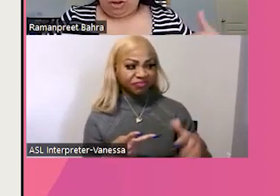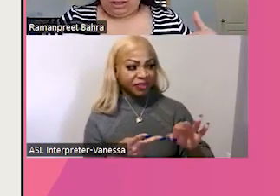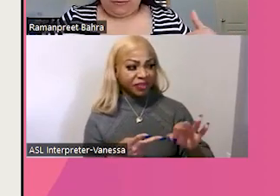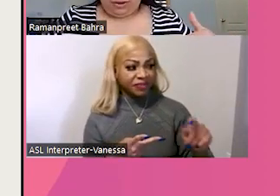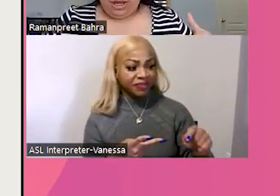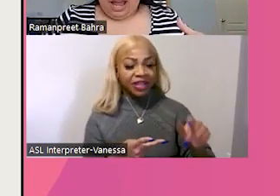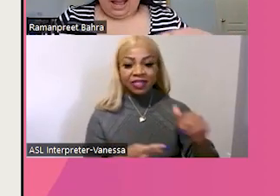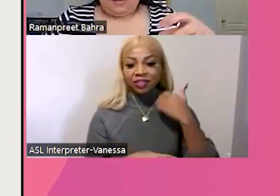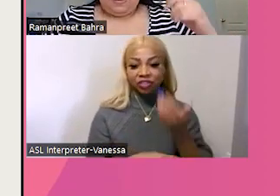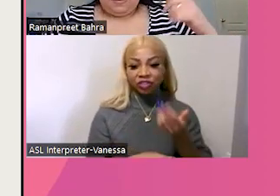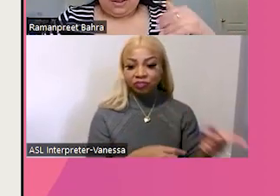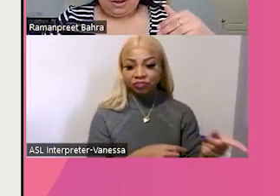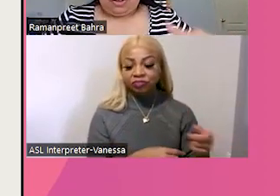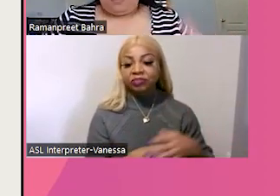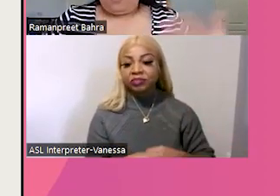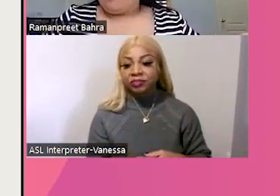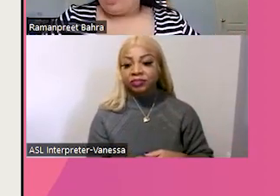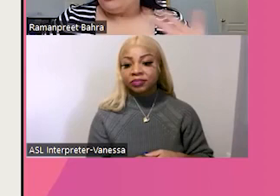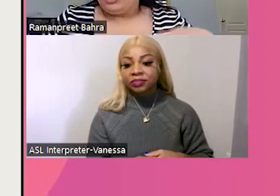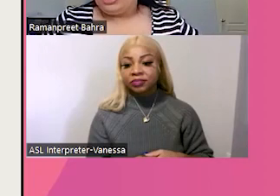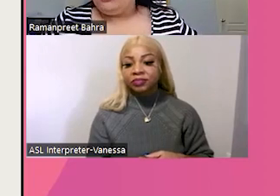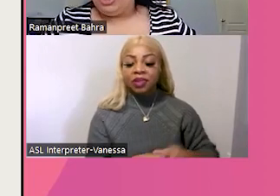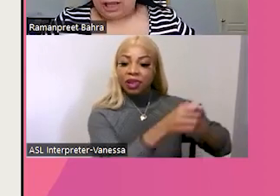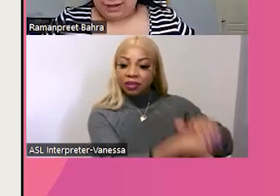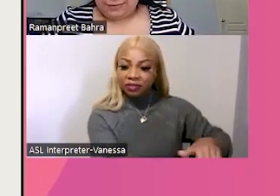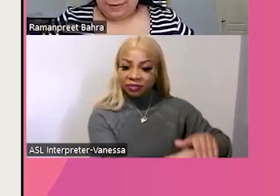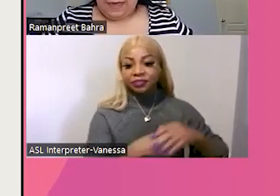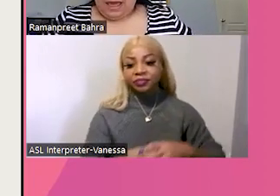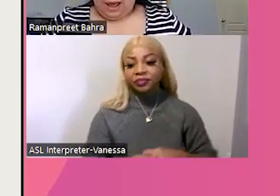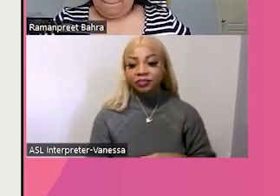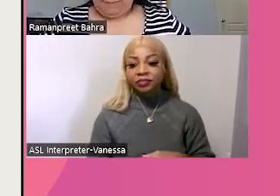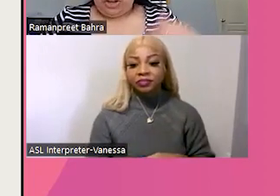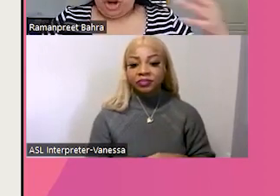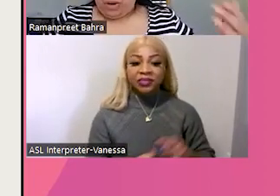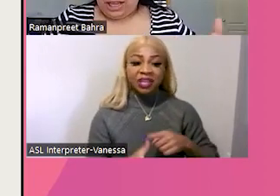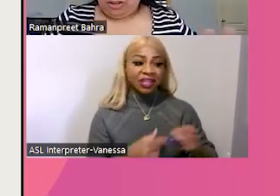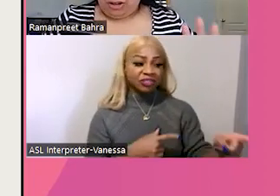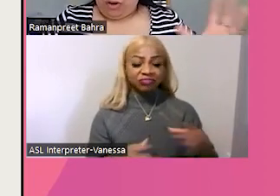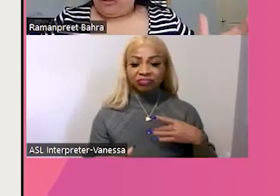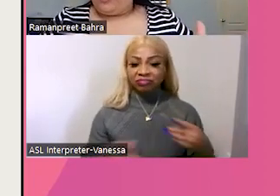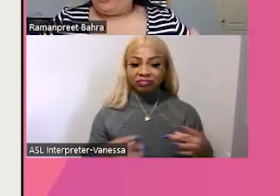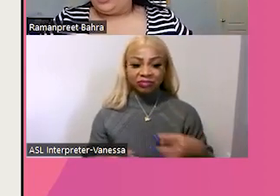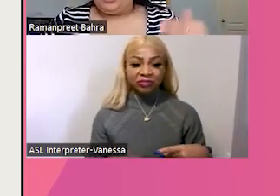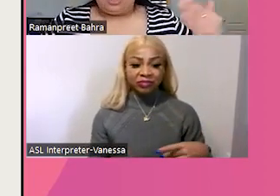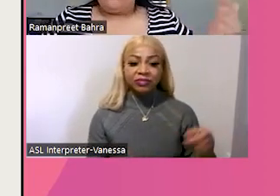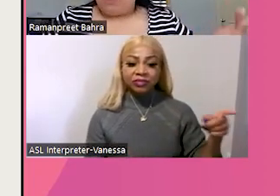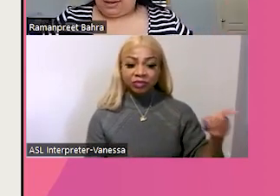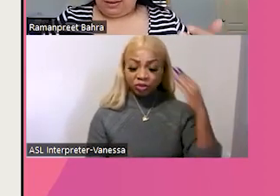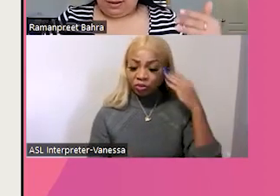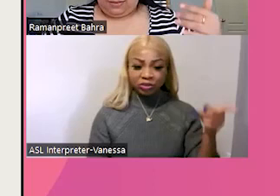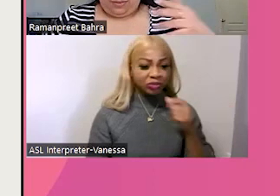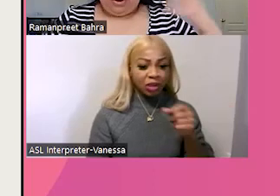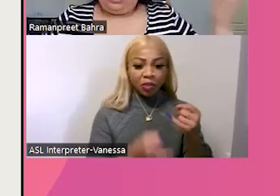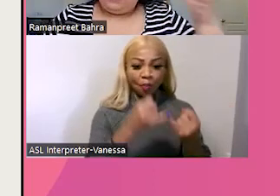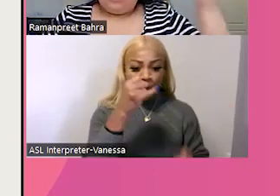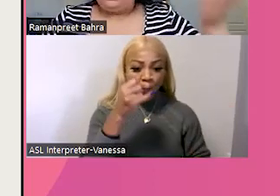c'est vraiment le fat shaming au niveau interne, intime, par le partenaire intime et c'est internalisé